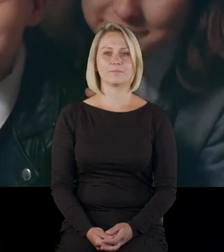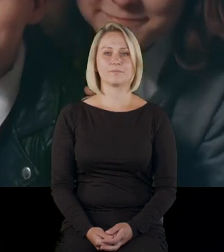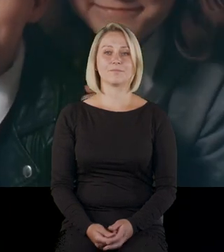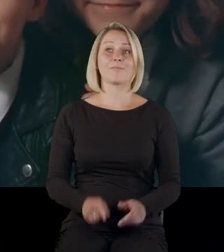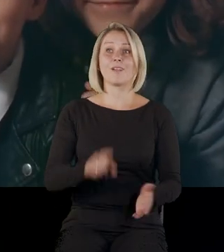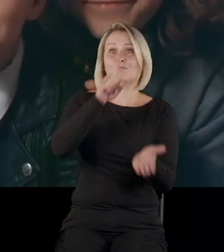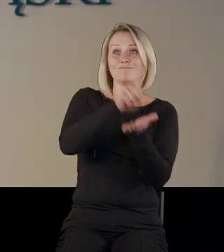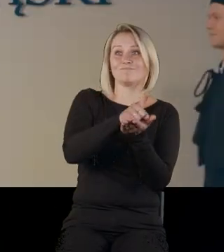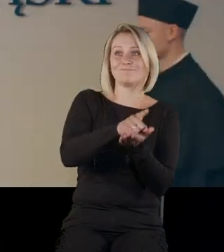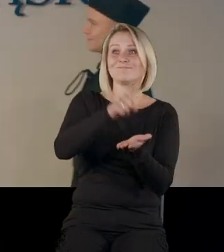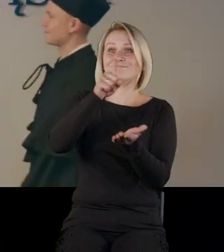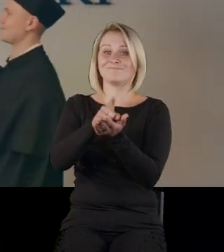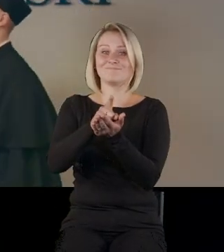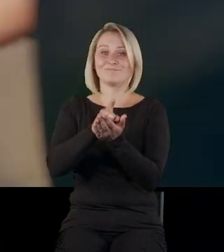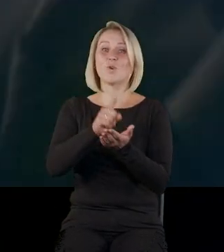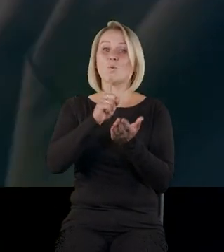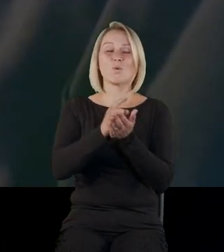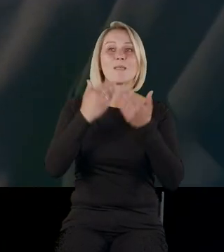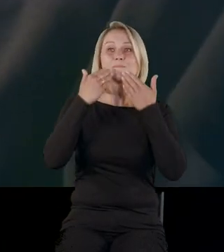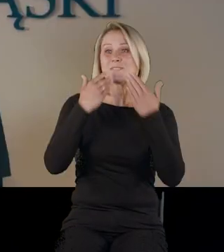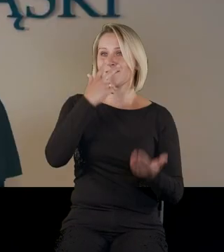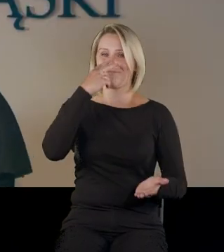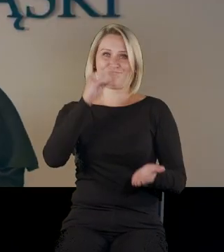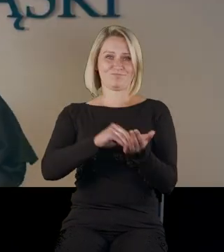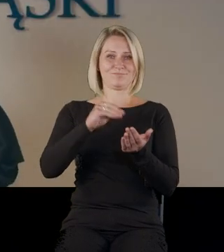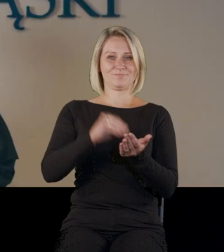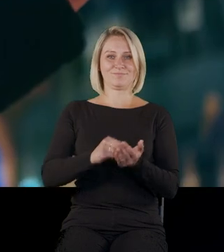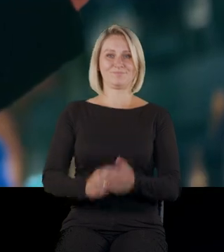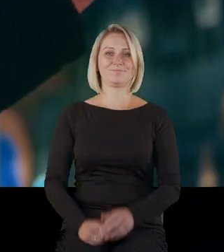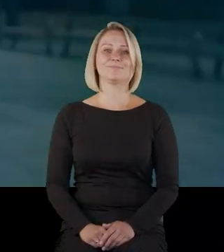Nasze sukcesy osiągamy dzięki doświadczeniu.